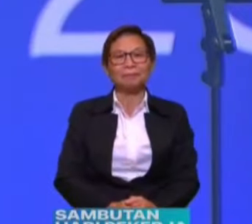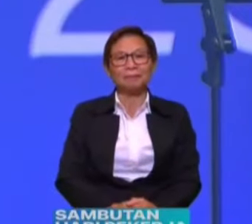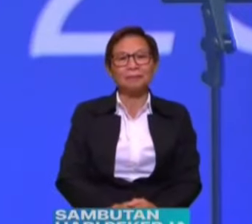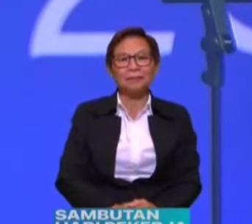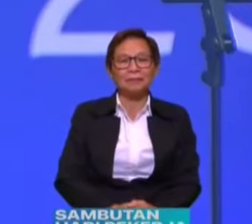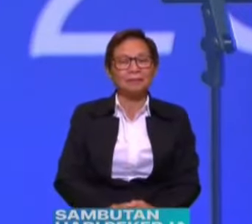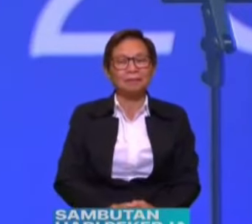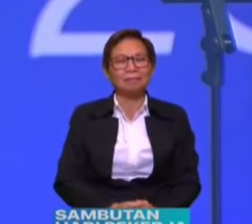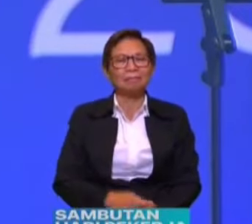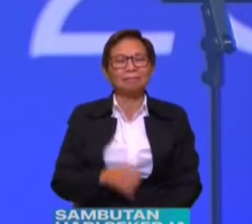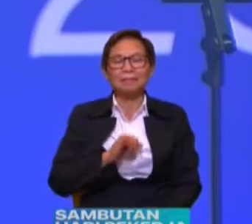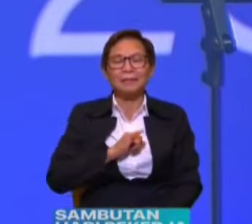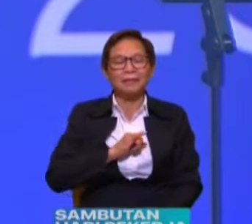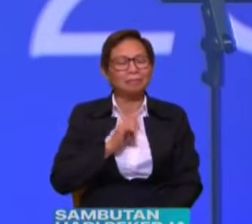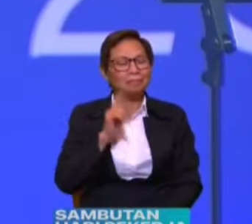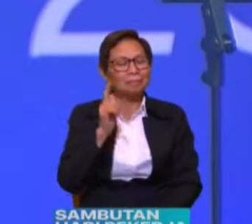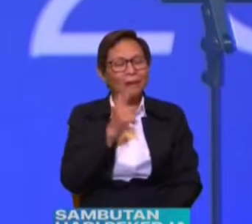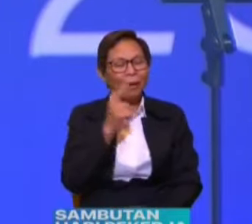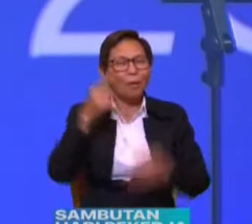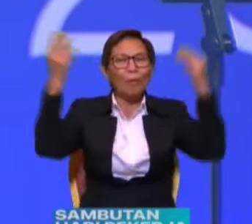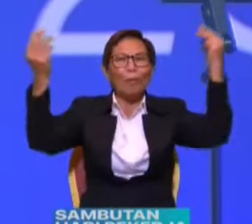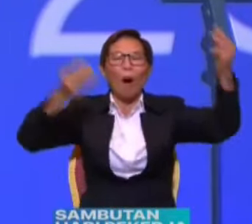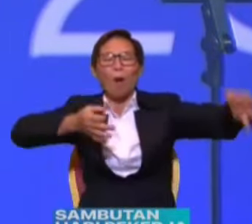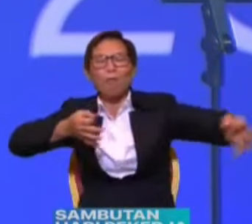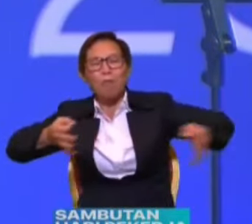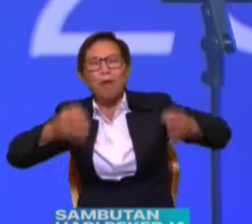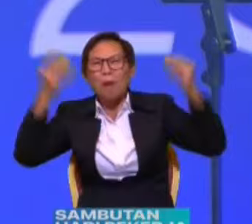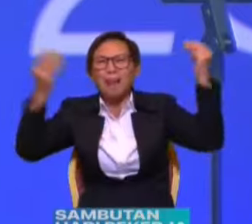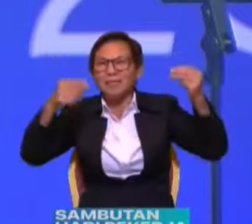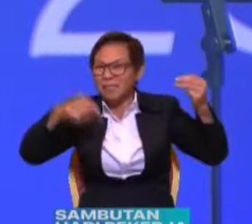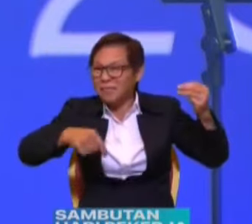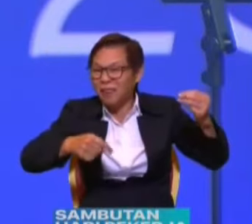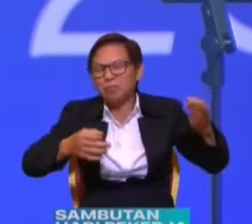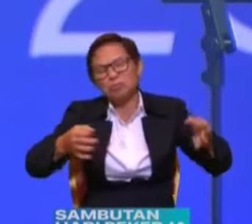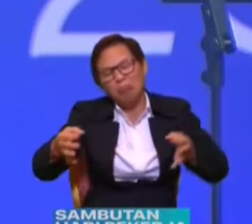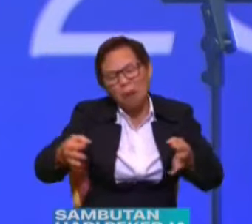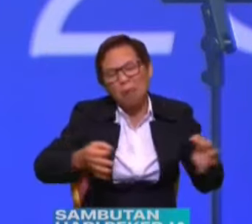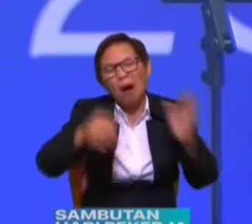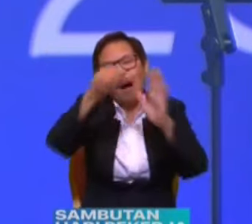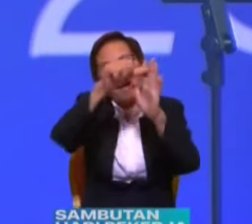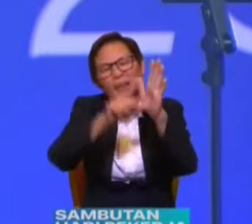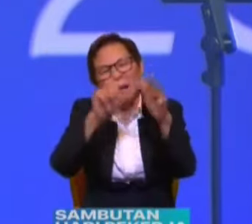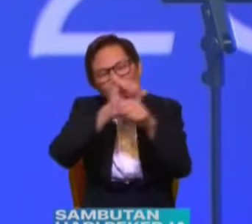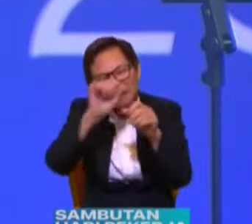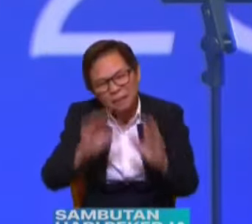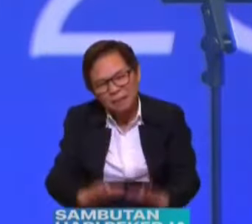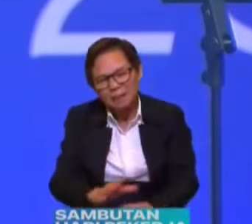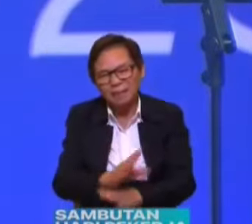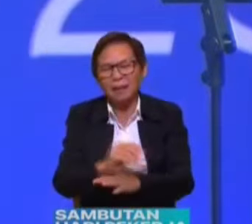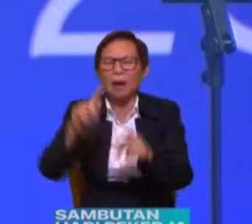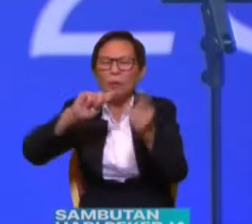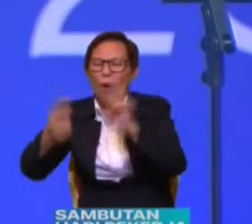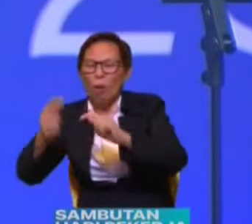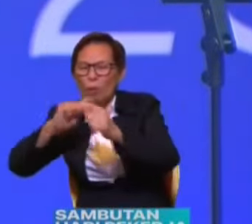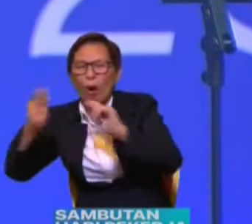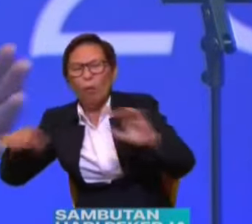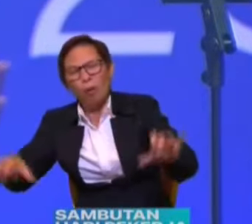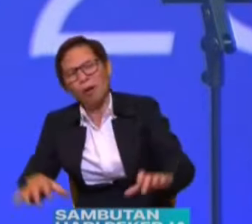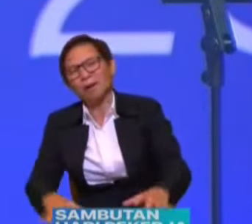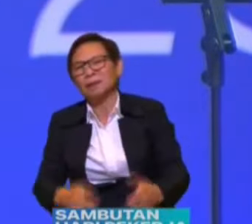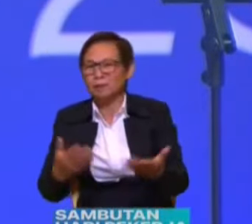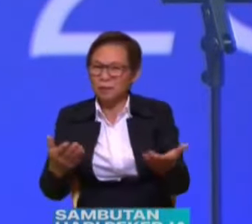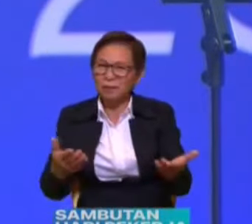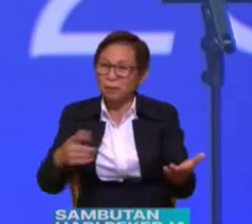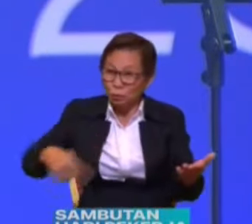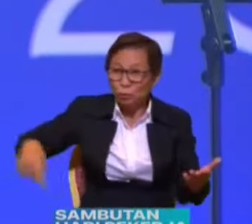saya tidak mahu gunakan majlis ini menerangkan tentang akta pekerja dan perubahan-perubahan dilakukan. Kerana saudara